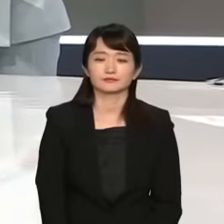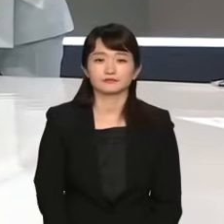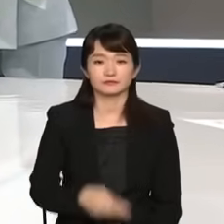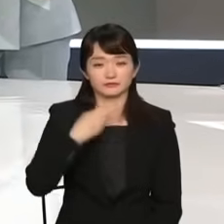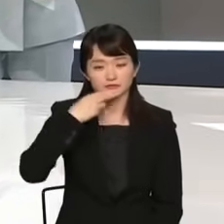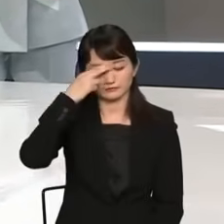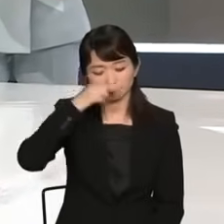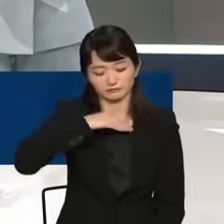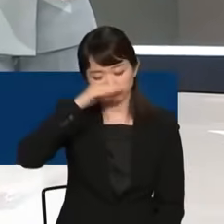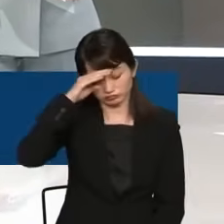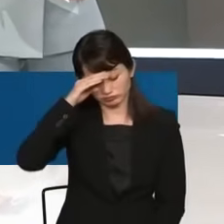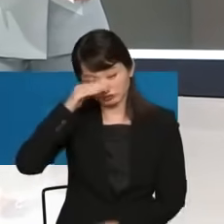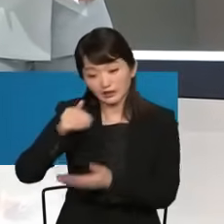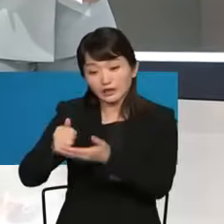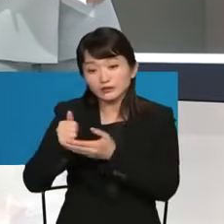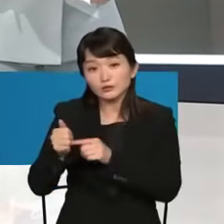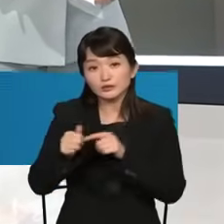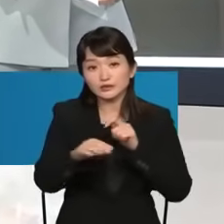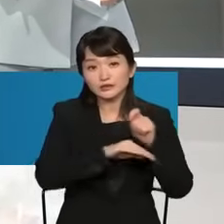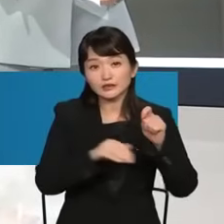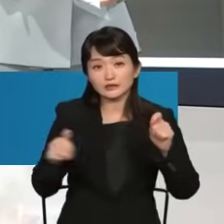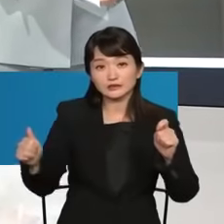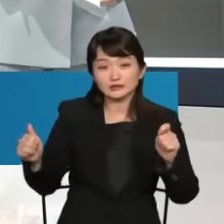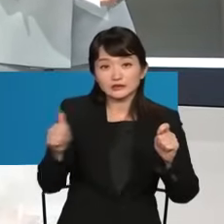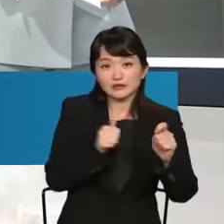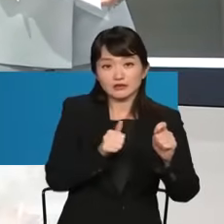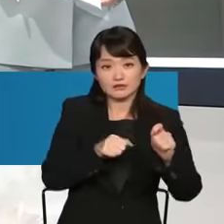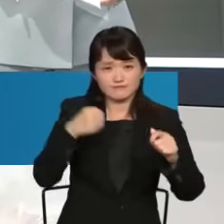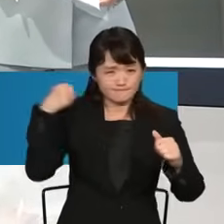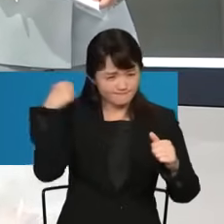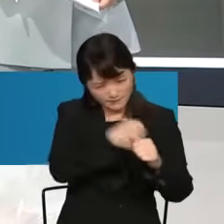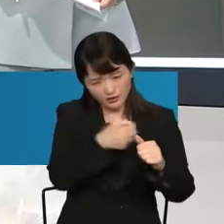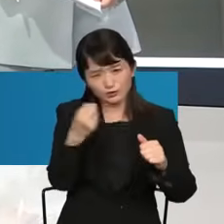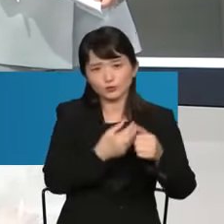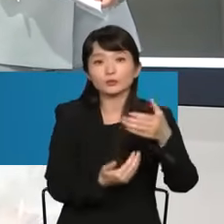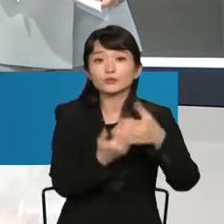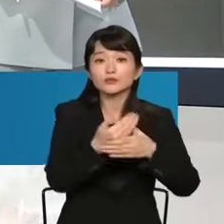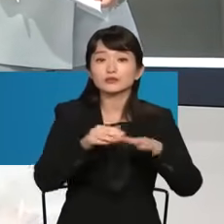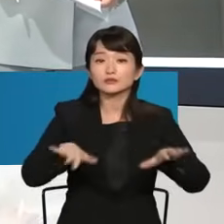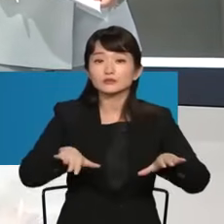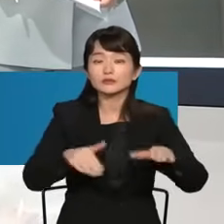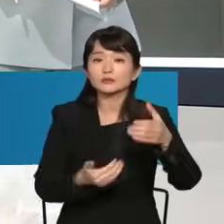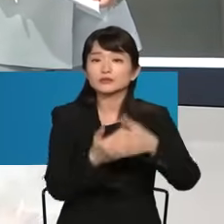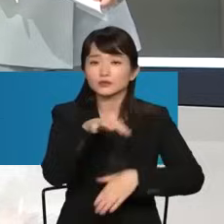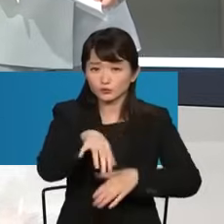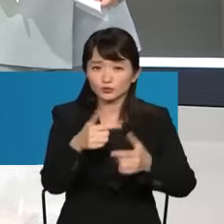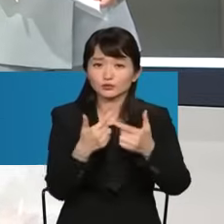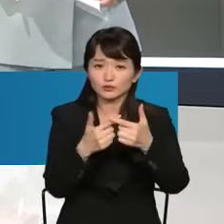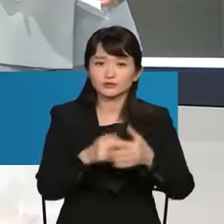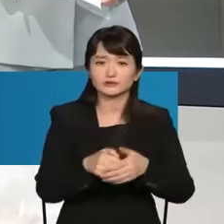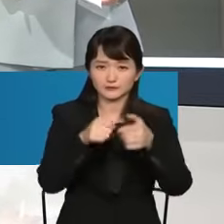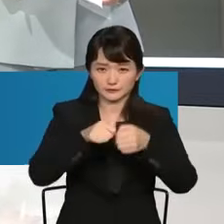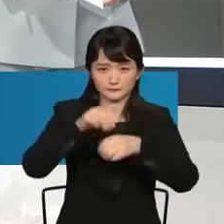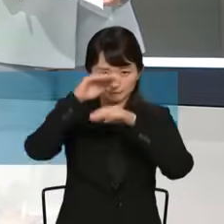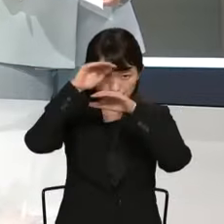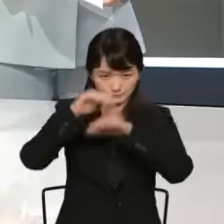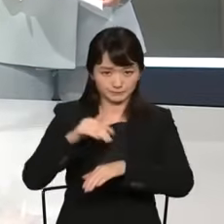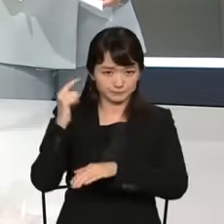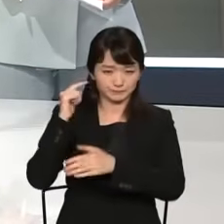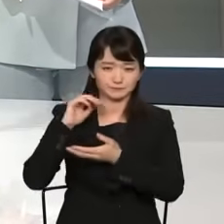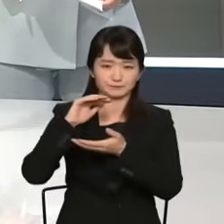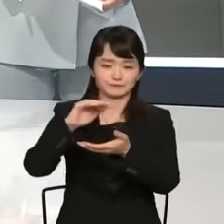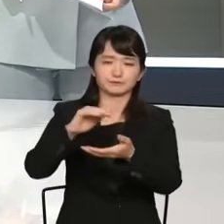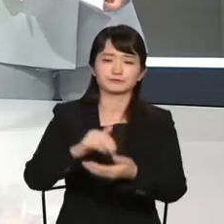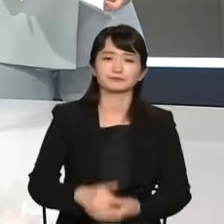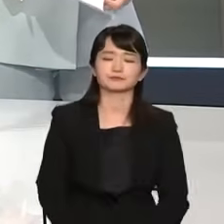술 취한 승객이 택시기사를 폭행하는 사건이 또 일어났습니다. 이번엔 부산에서 있었던 일인데 자세한 내용을 구석찬 기자가